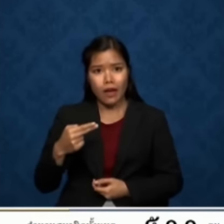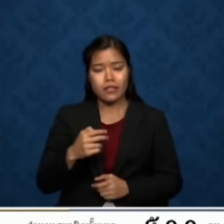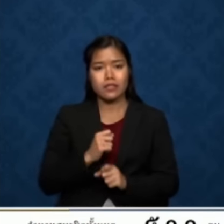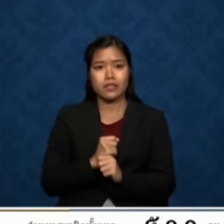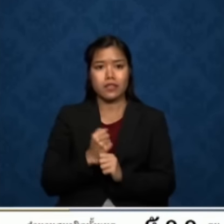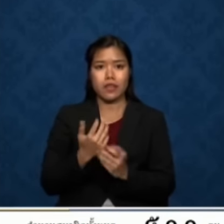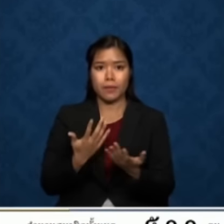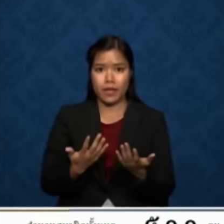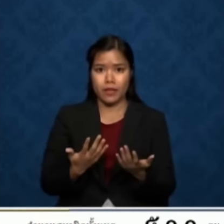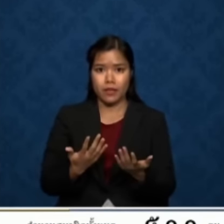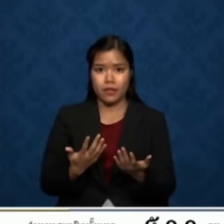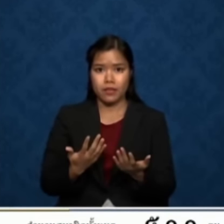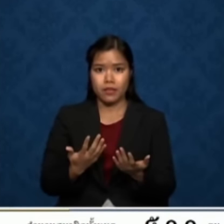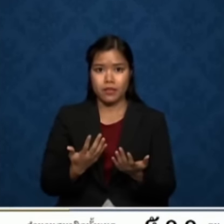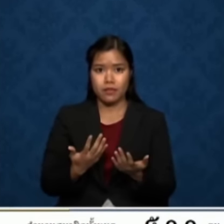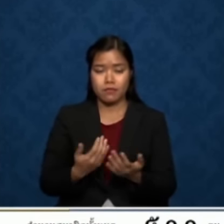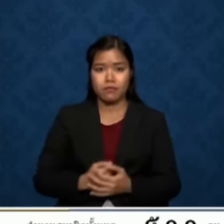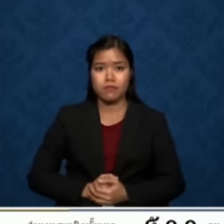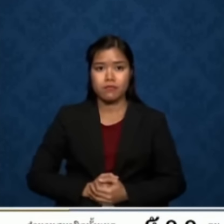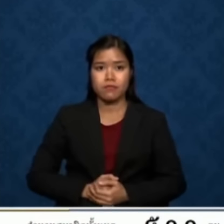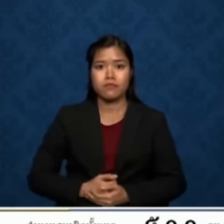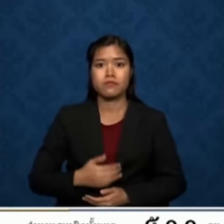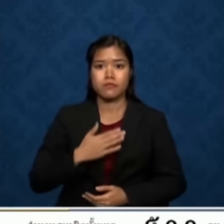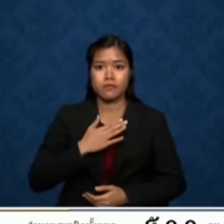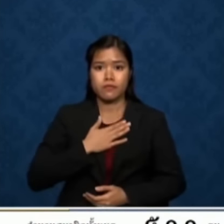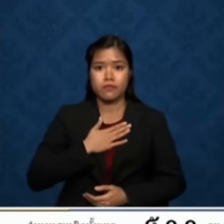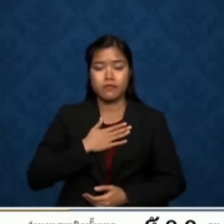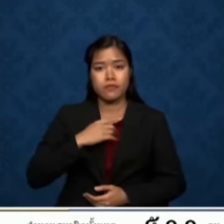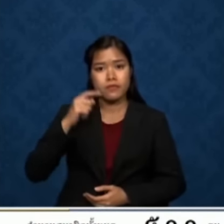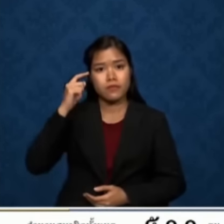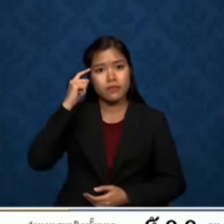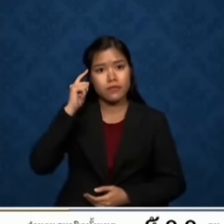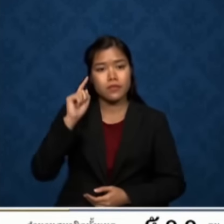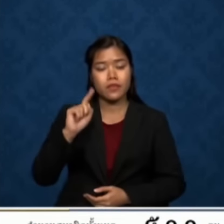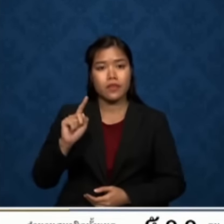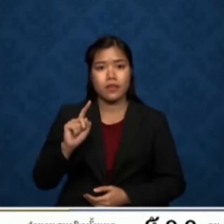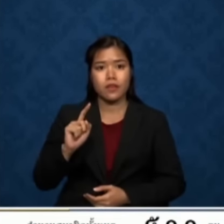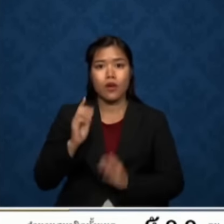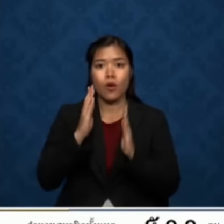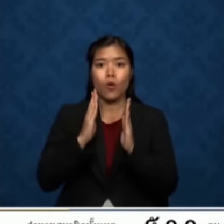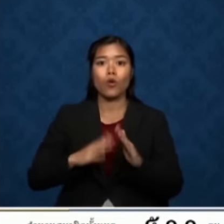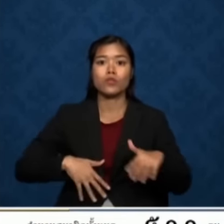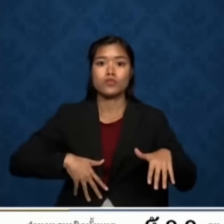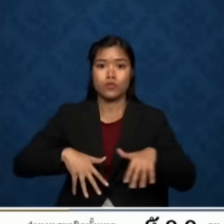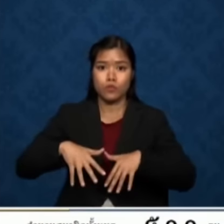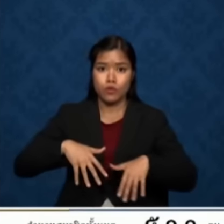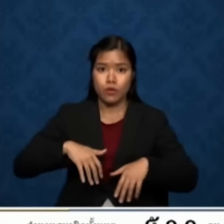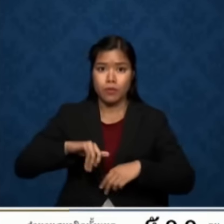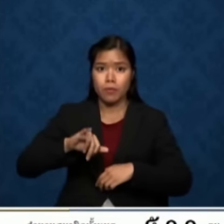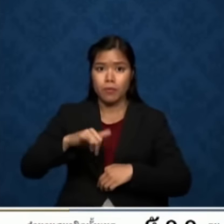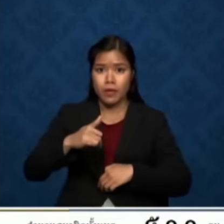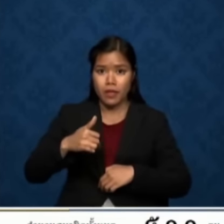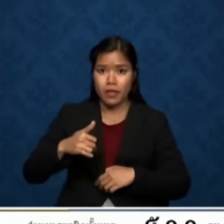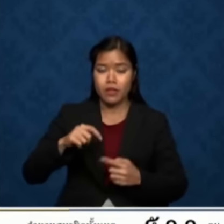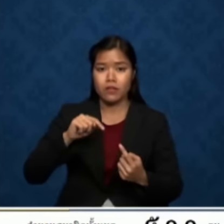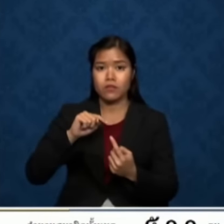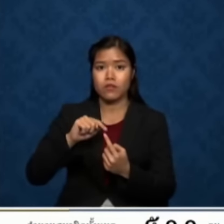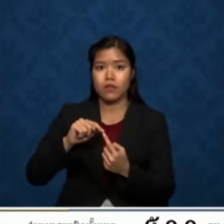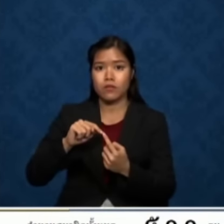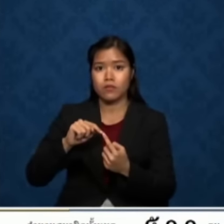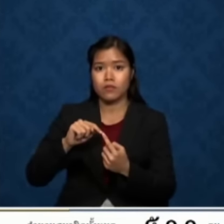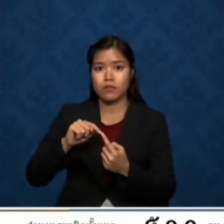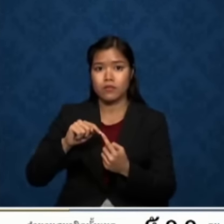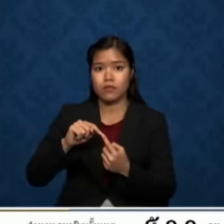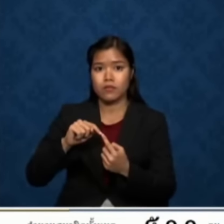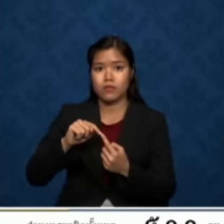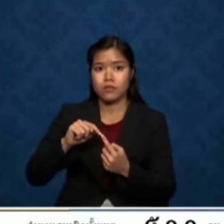ำหรับผมผมทราบว่าปกติประชาชนในบางระบอบในบางการปกครอง